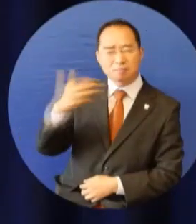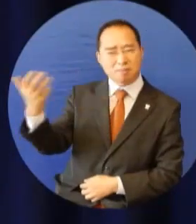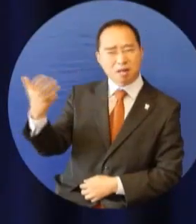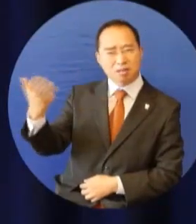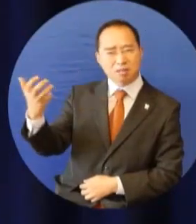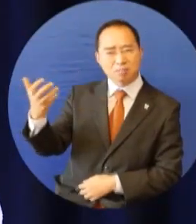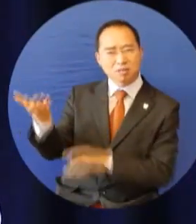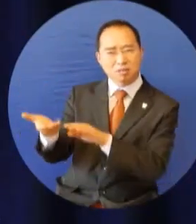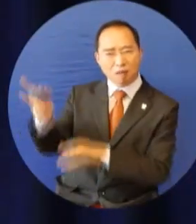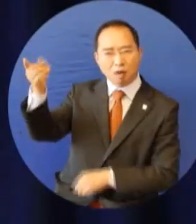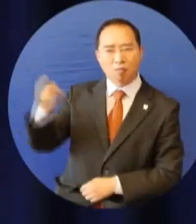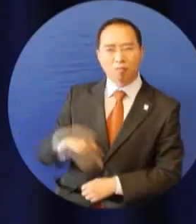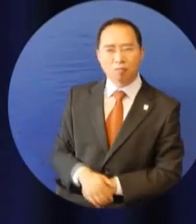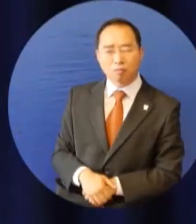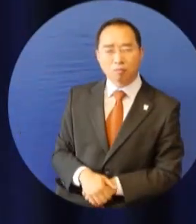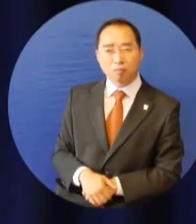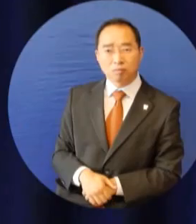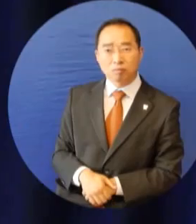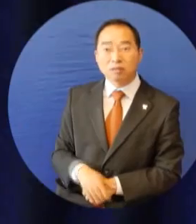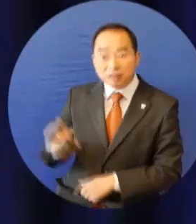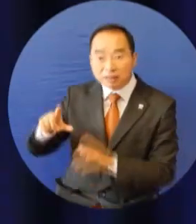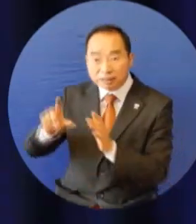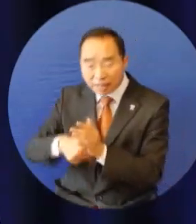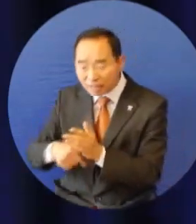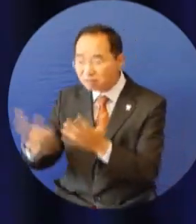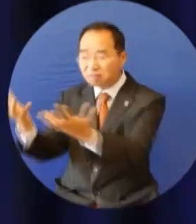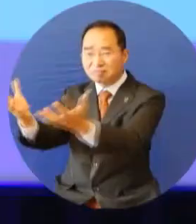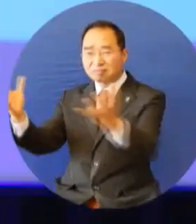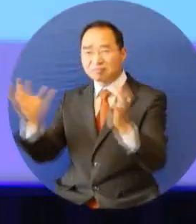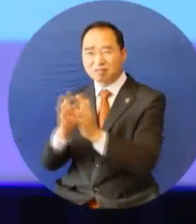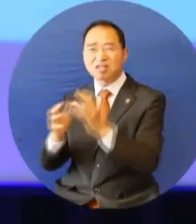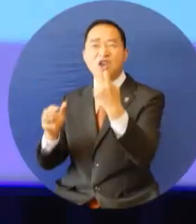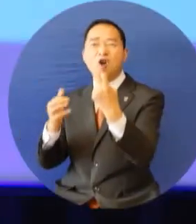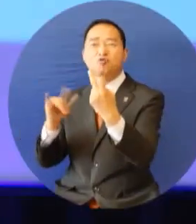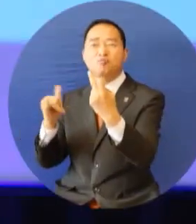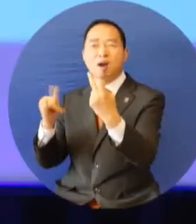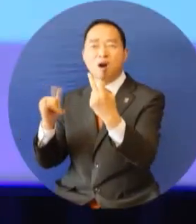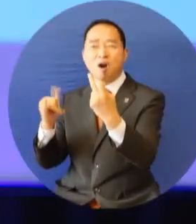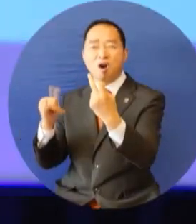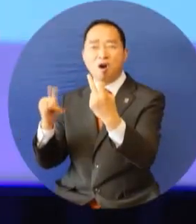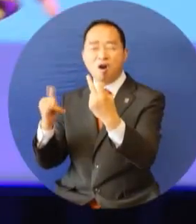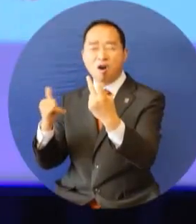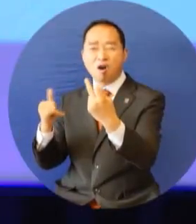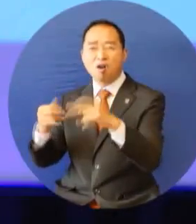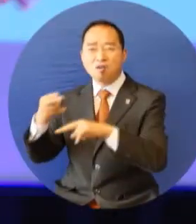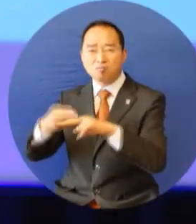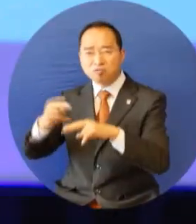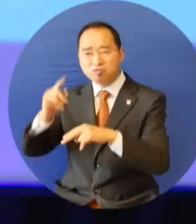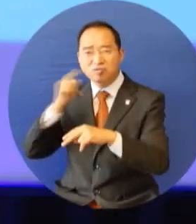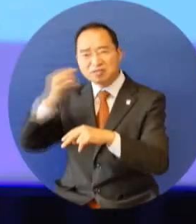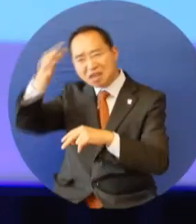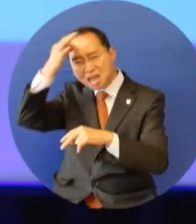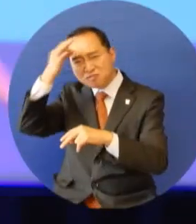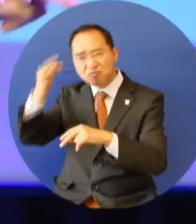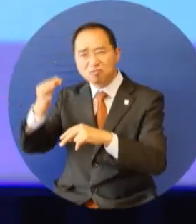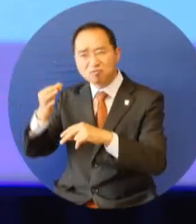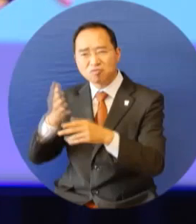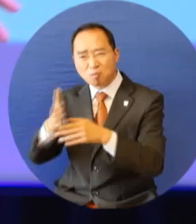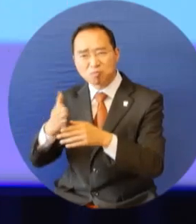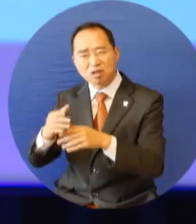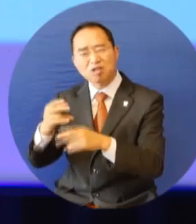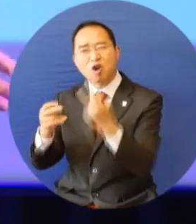사람인데 노인이에요. 80이 넘은 것 같아요. 근데 그 12명이 그 푸드 아트에